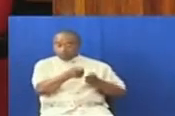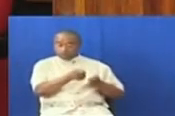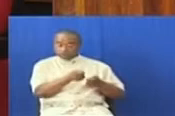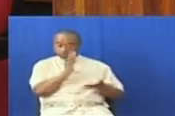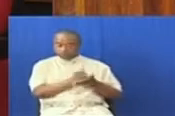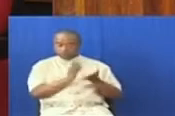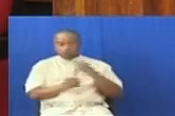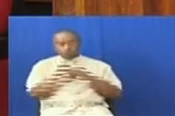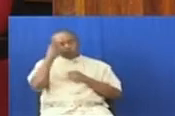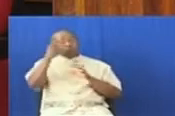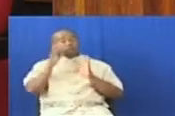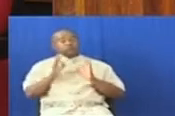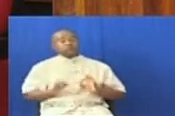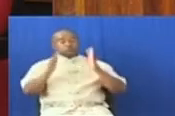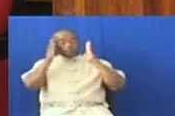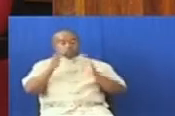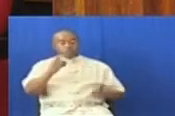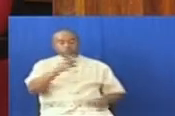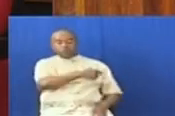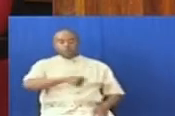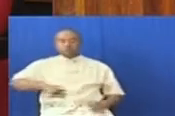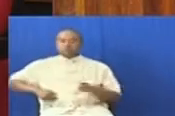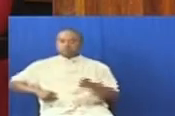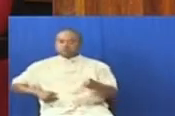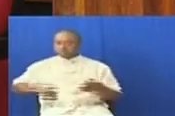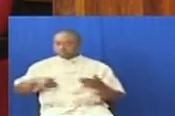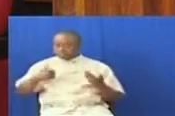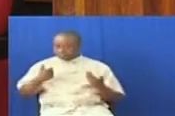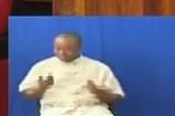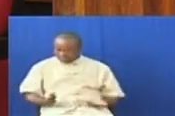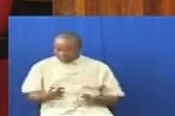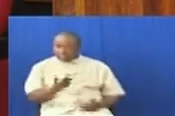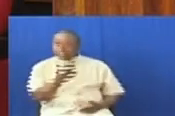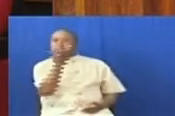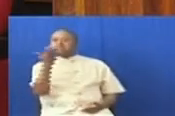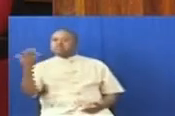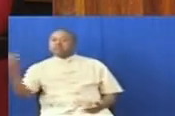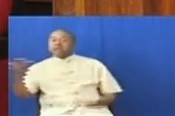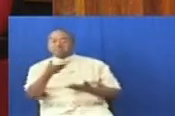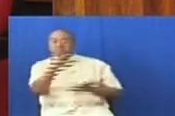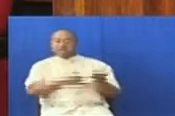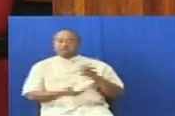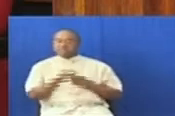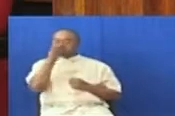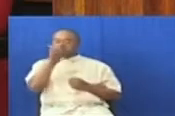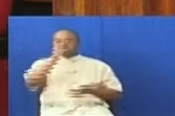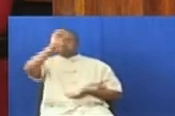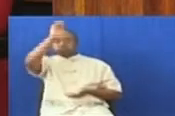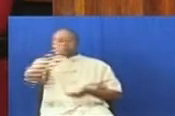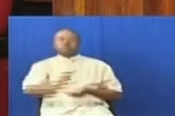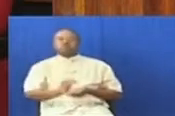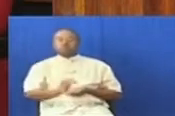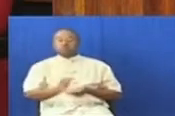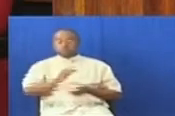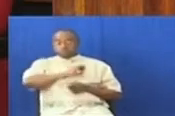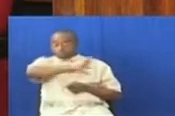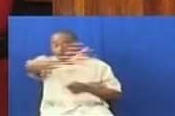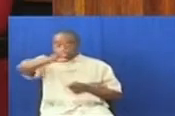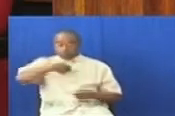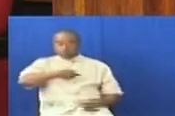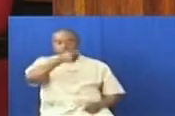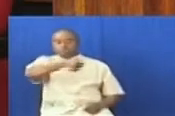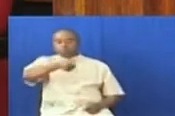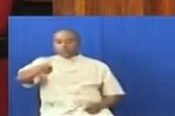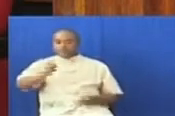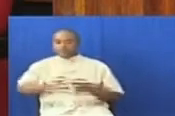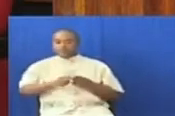Rais. Idadi ya hati chafu zimepungua kwa asilimia kubwa. Kwa hiyo tuwapongeze hao wakurugenzi pamoja na watumishi wenzao